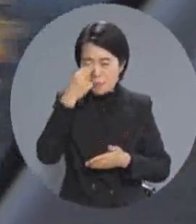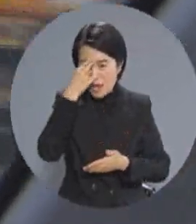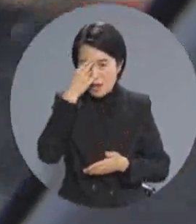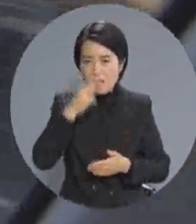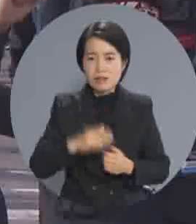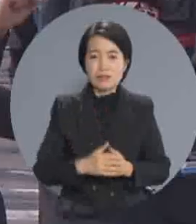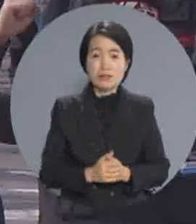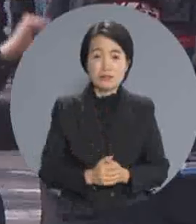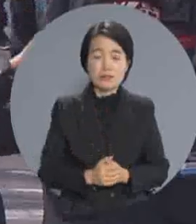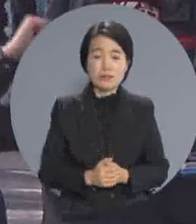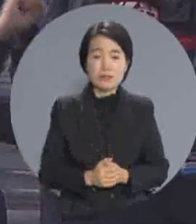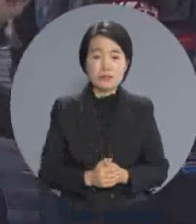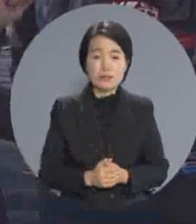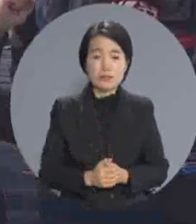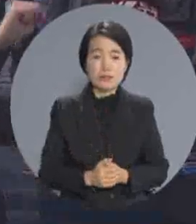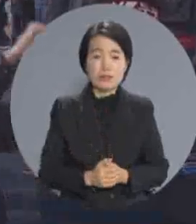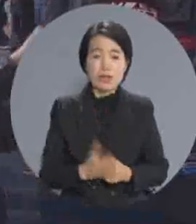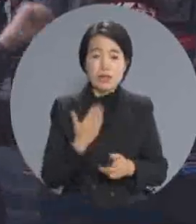반복했습니다.